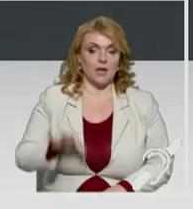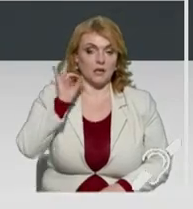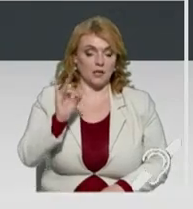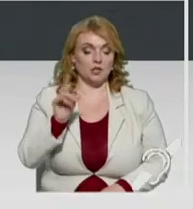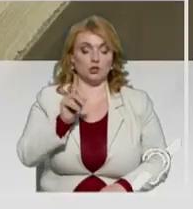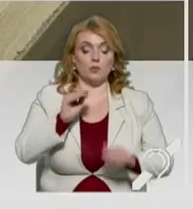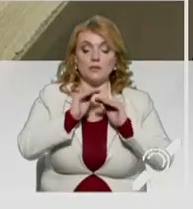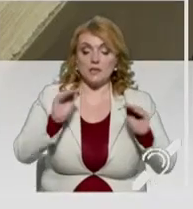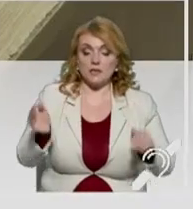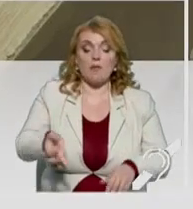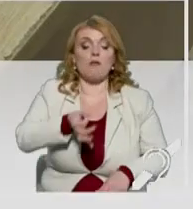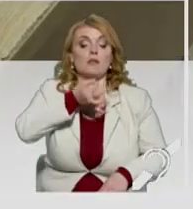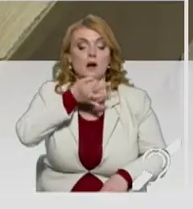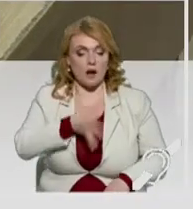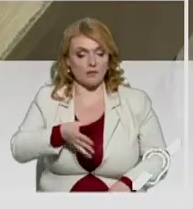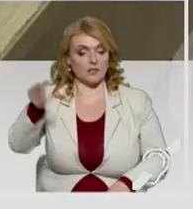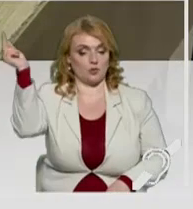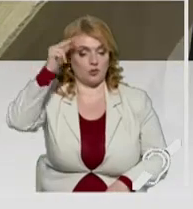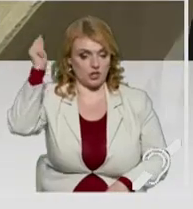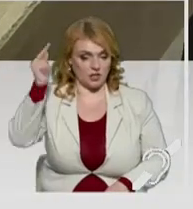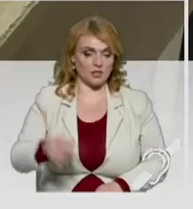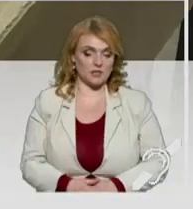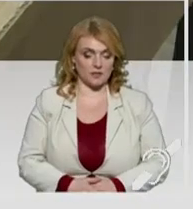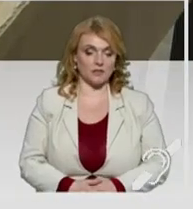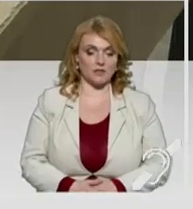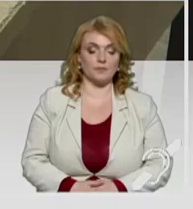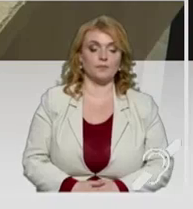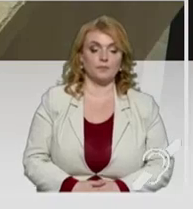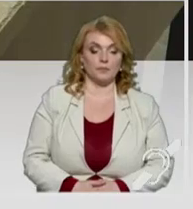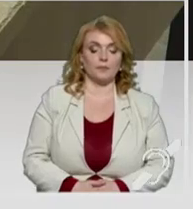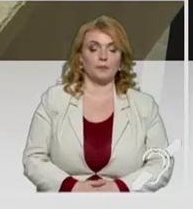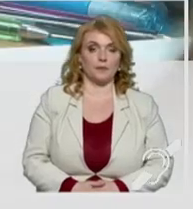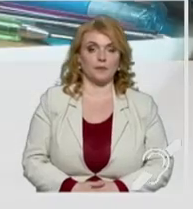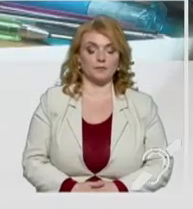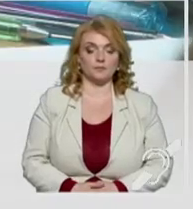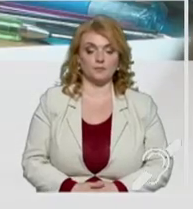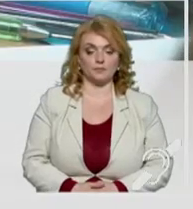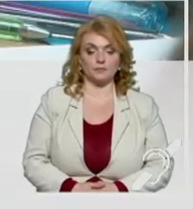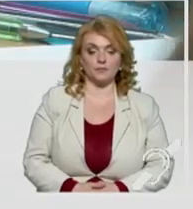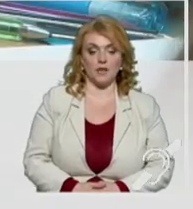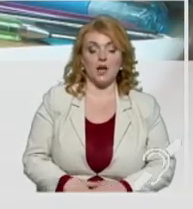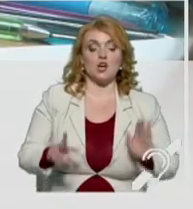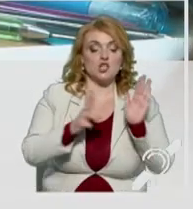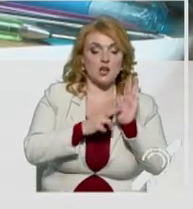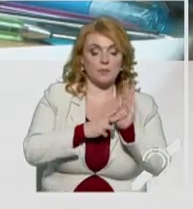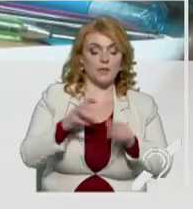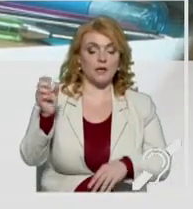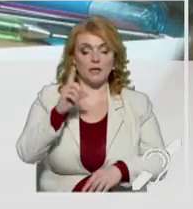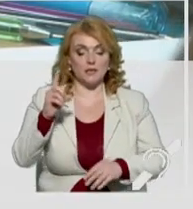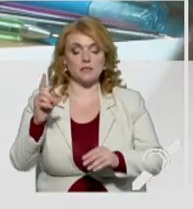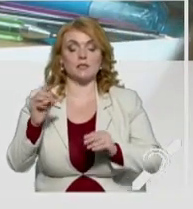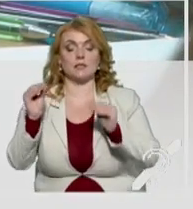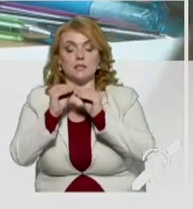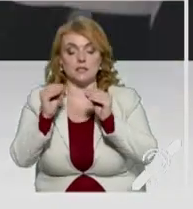învățare îmbunătățit. Potrivit programului pentru evaluarea internațională a elevilor PISA 2022, 7 din 10 elevi din